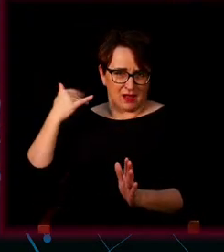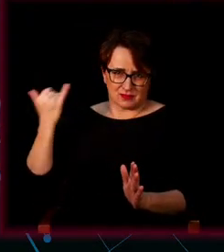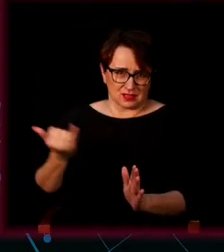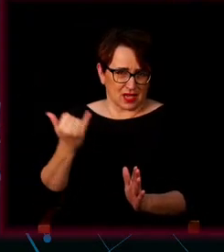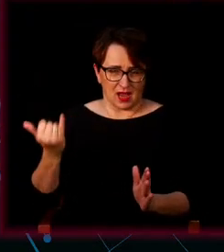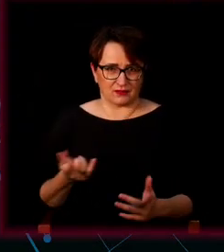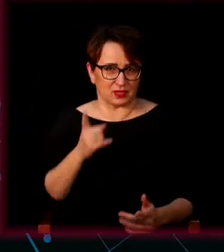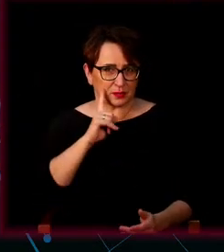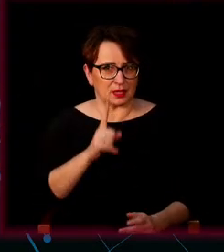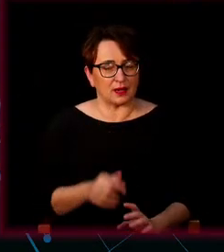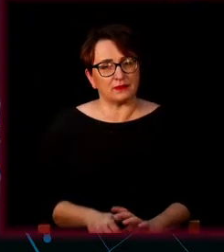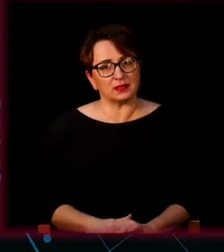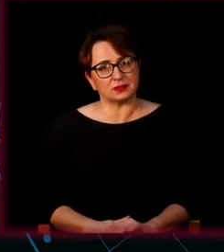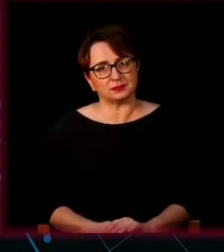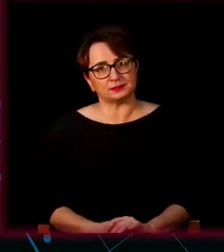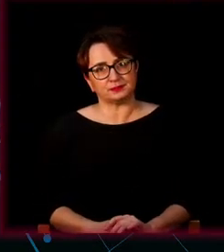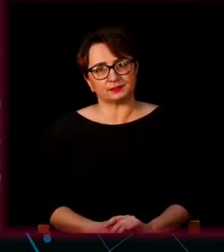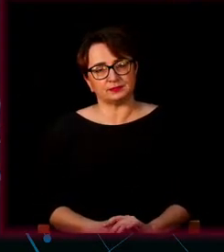naprawdę.